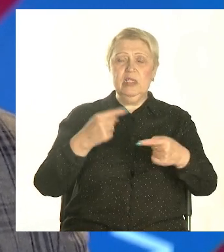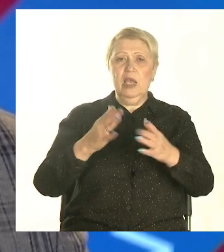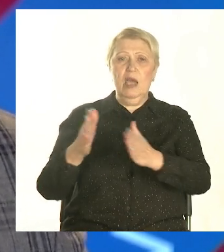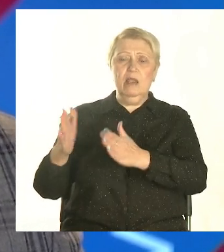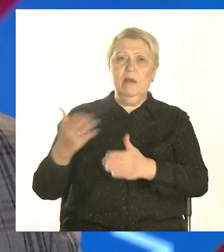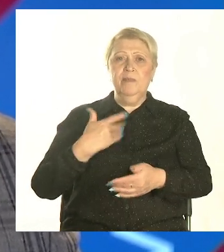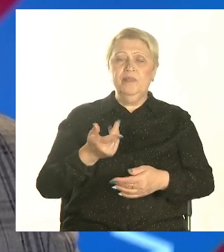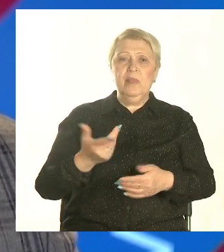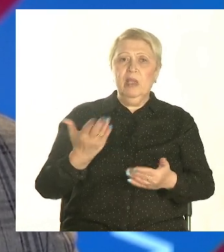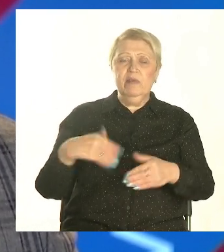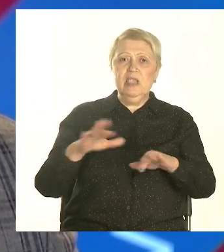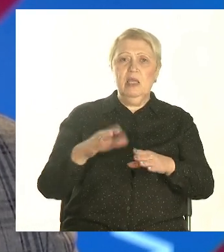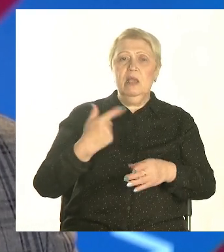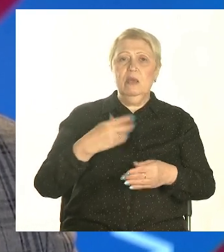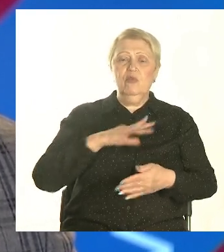объемный вопрос.